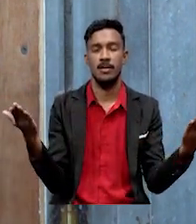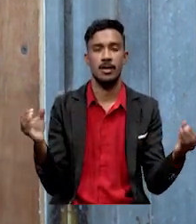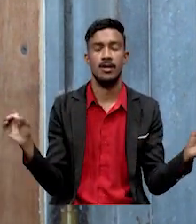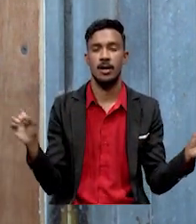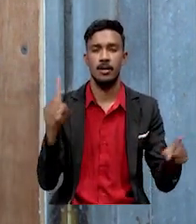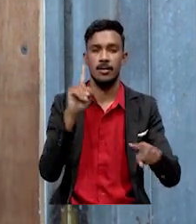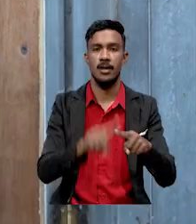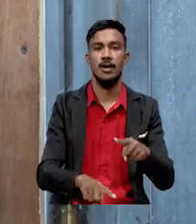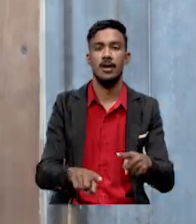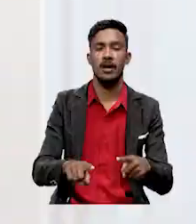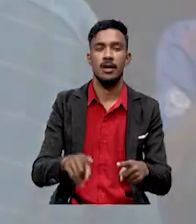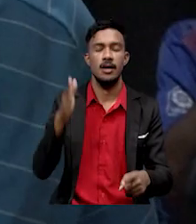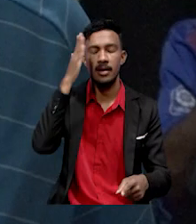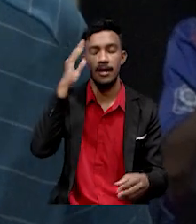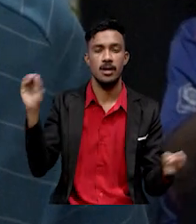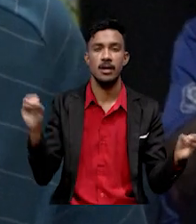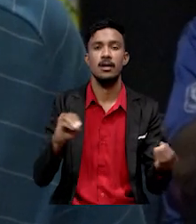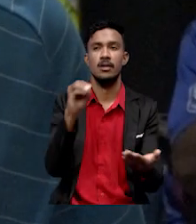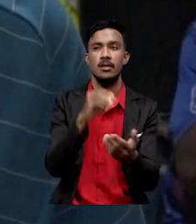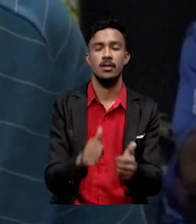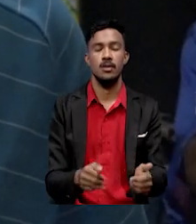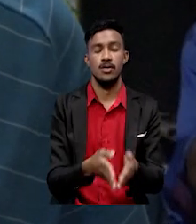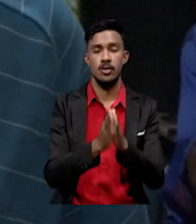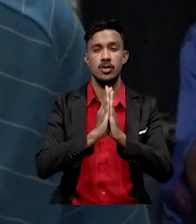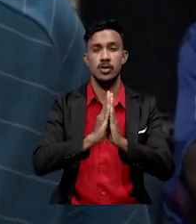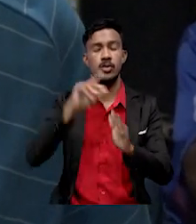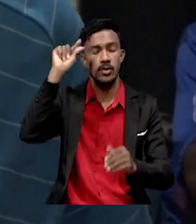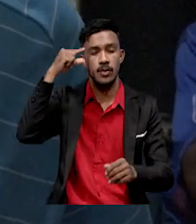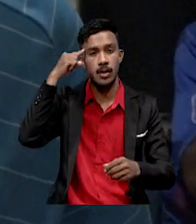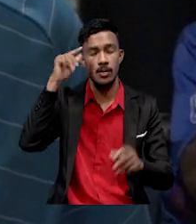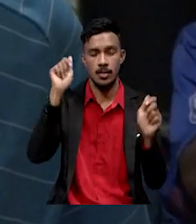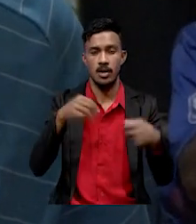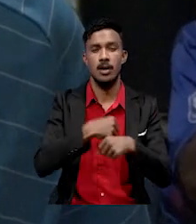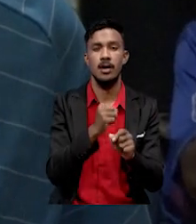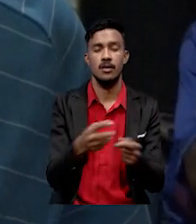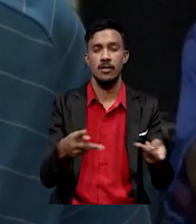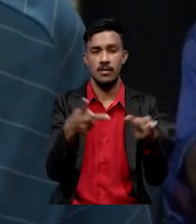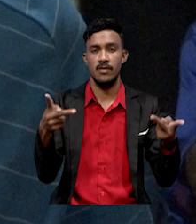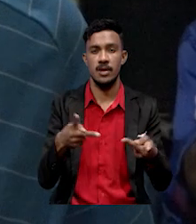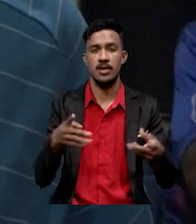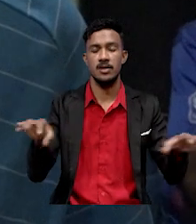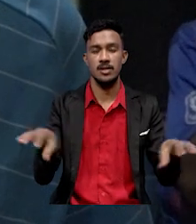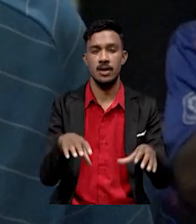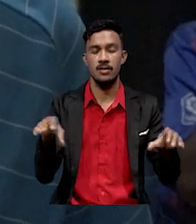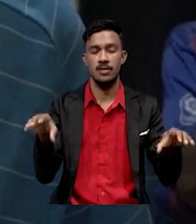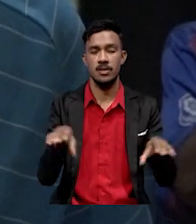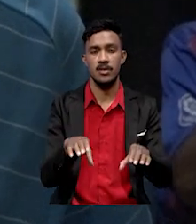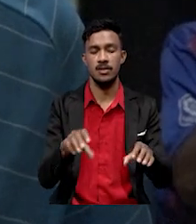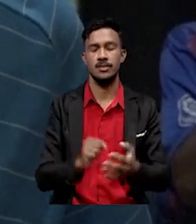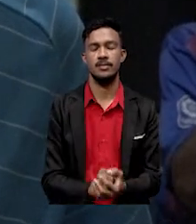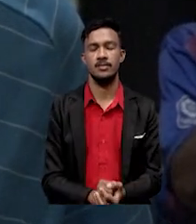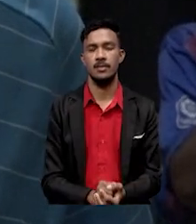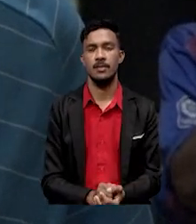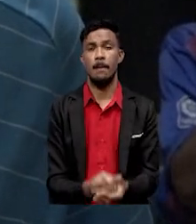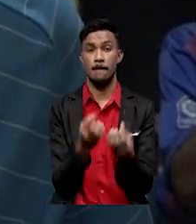ni a conhecimento la klian liu bene husi va governo bela a crea campo de servizio o campo de trabajo